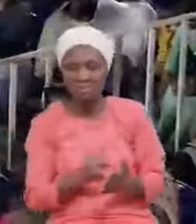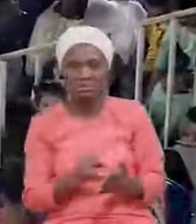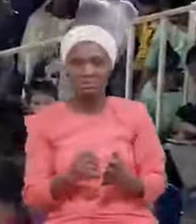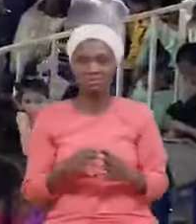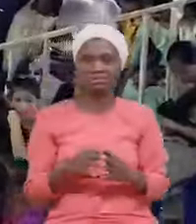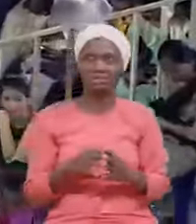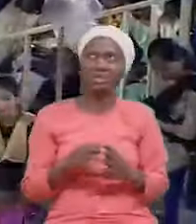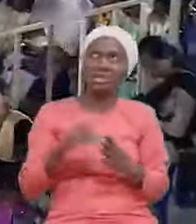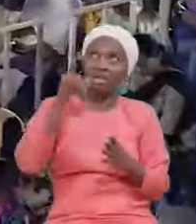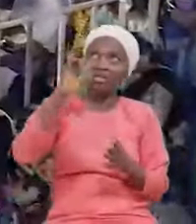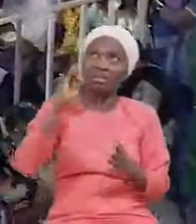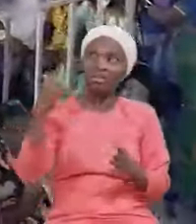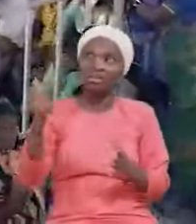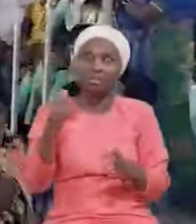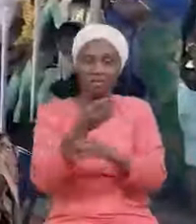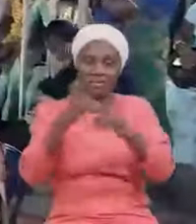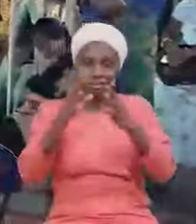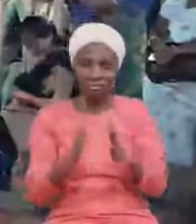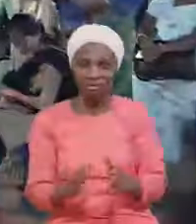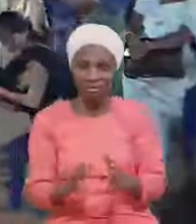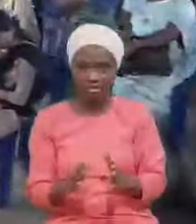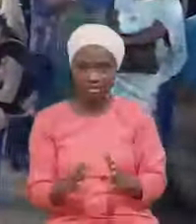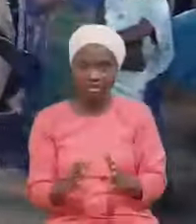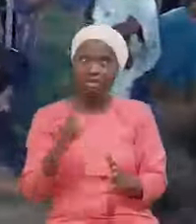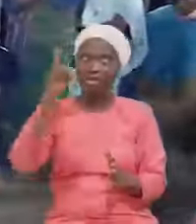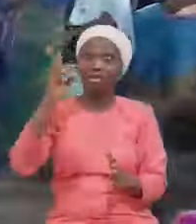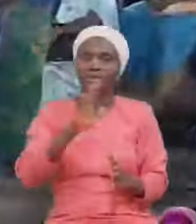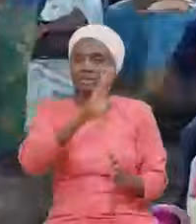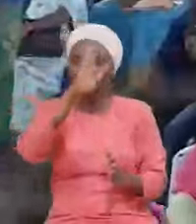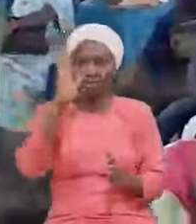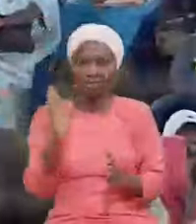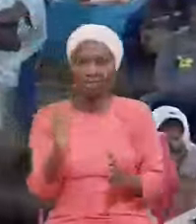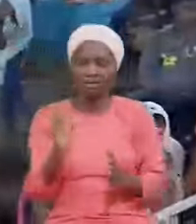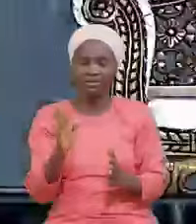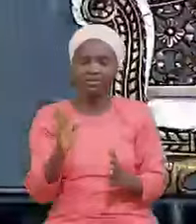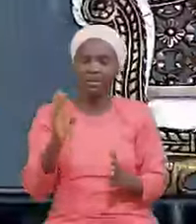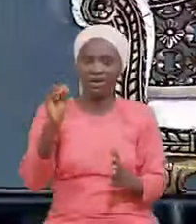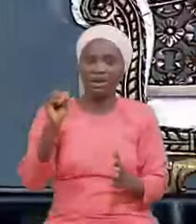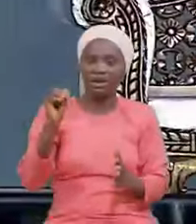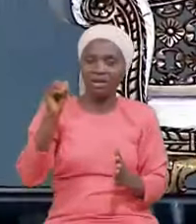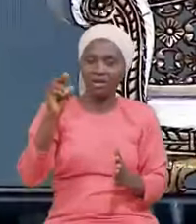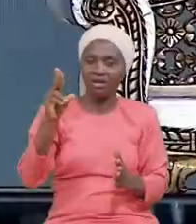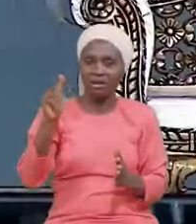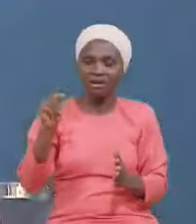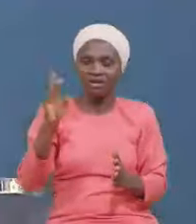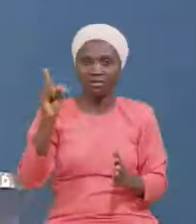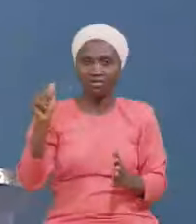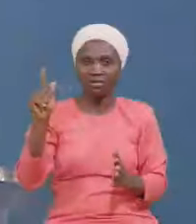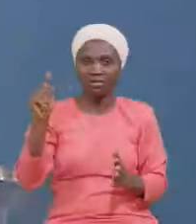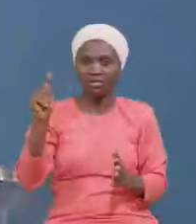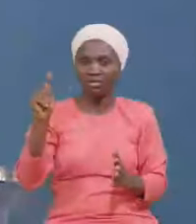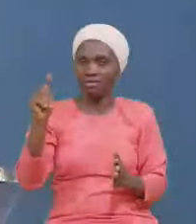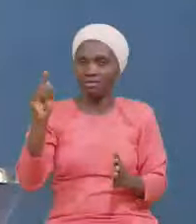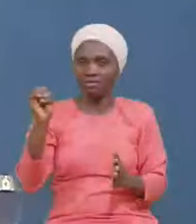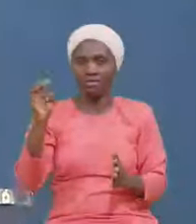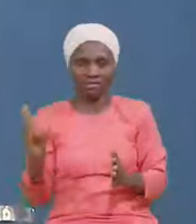a deliverer. ఆయన విడుదల ఇచ్చేవాడు. That is never outdated. ఆయన ఎప్పుడు కాలము చెల్లిపోడు. Because he